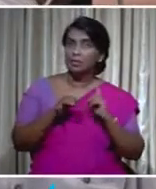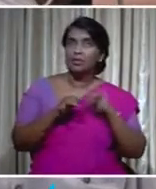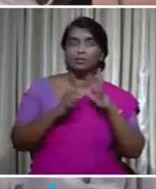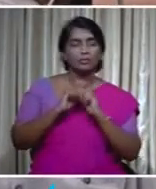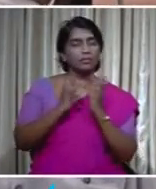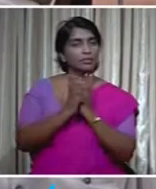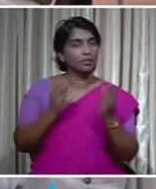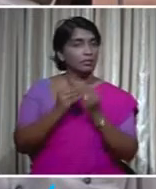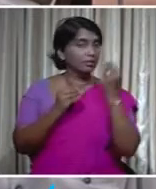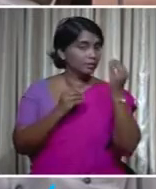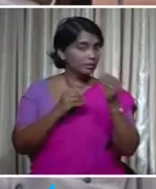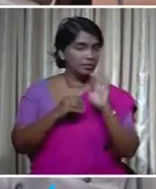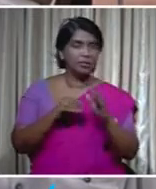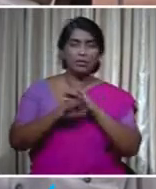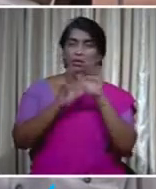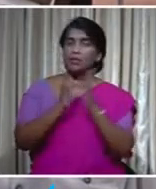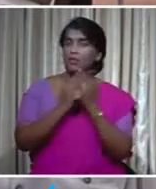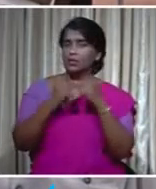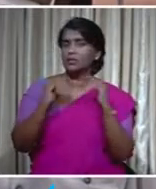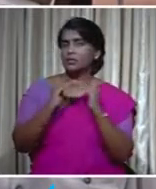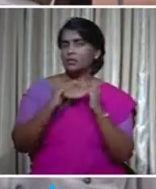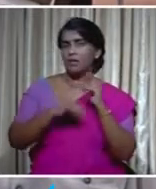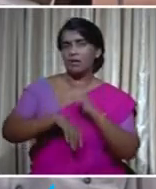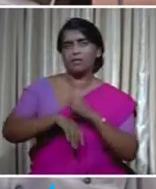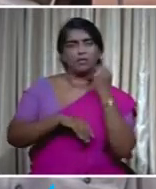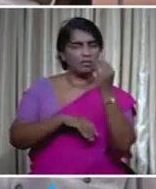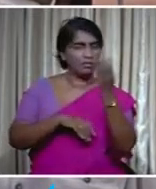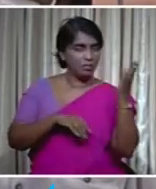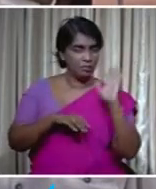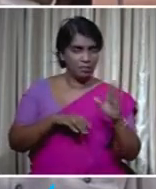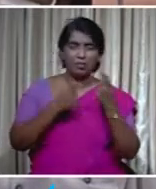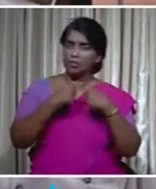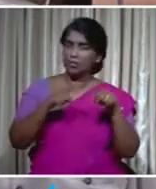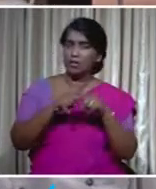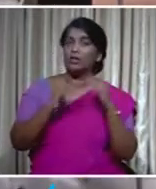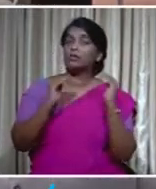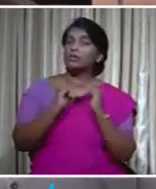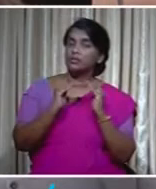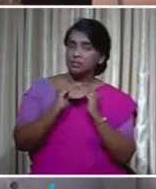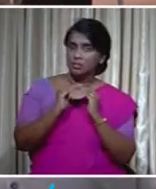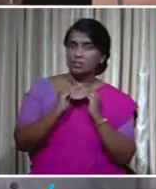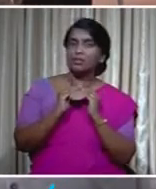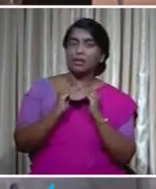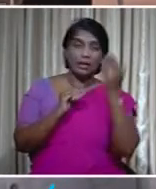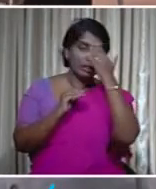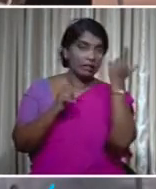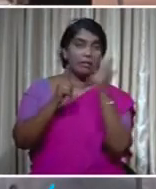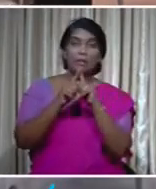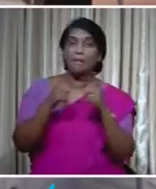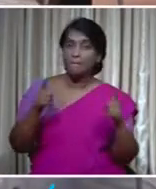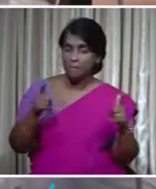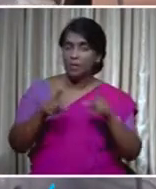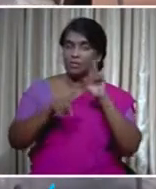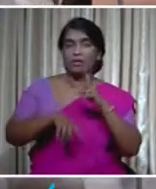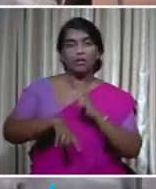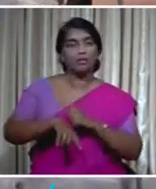ஒரு ஈக்குவல் ஆப்பர்சூனிட்டி ஒன்றை நீங்கள் உருவாக்க வேண்டும். ஏனென்றால் இது சமமான முறையிலே தமிழ் மொழிக்கும் ஒரு அந்தஸ்து வழங்கப்பட்டு